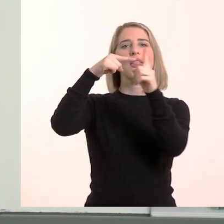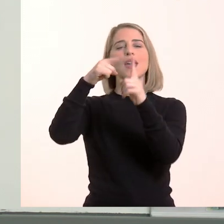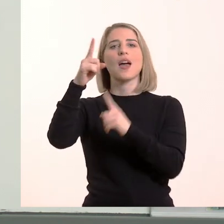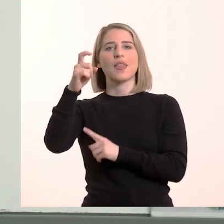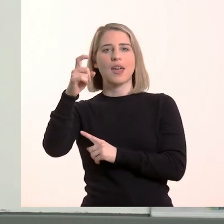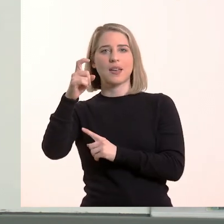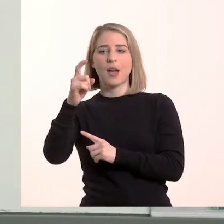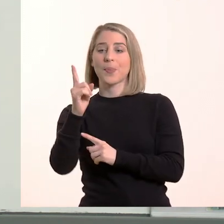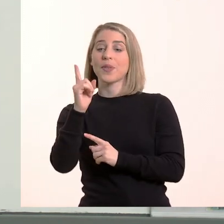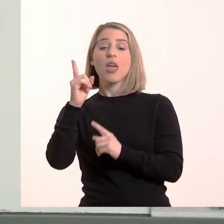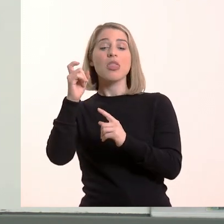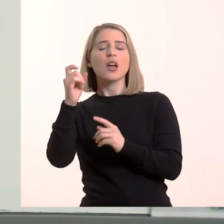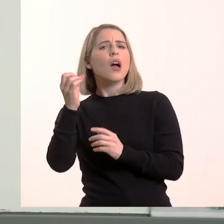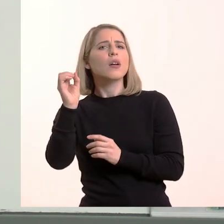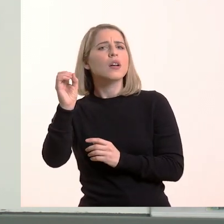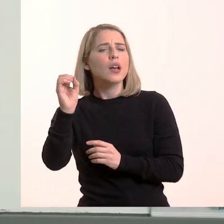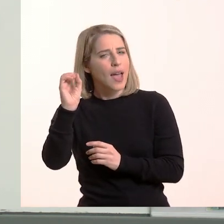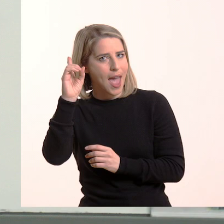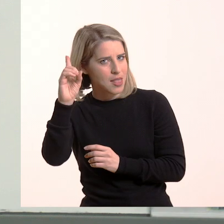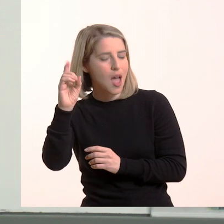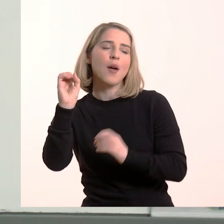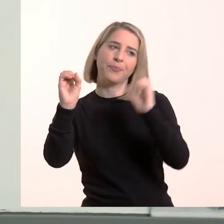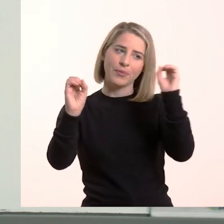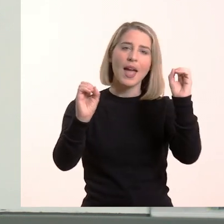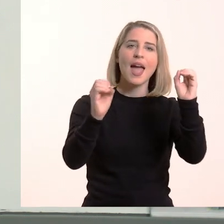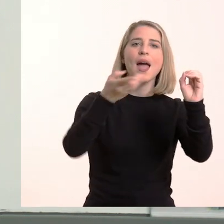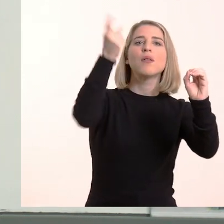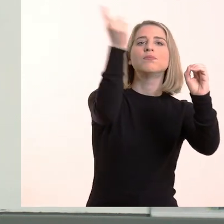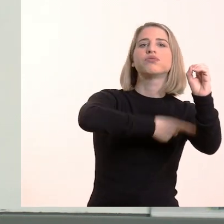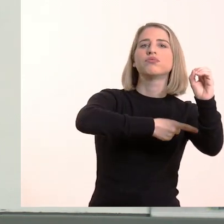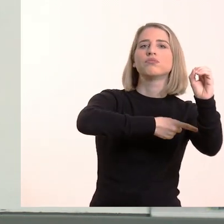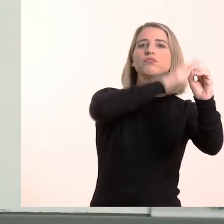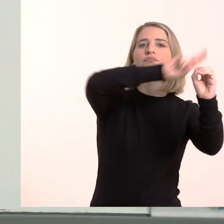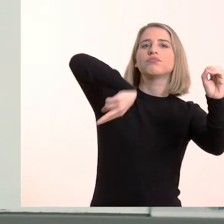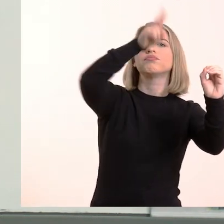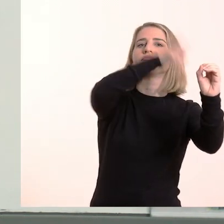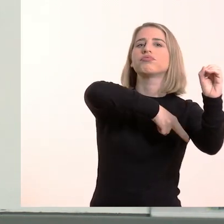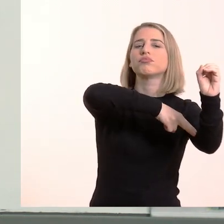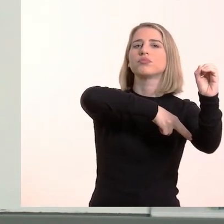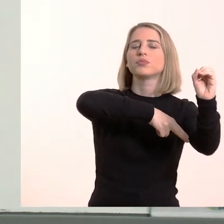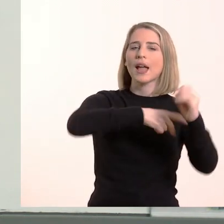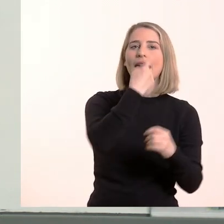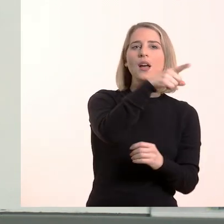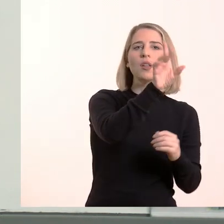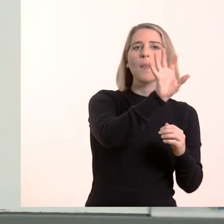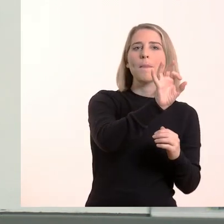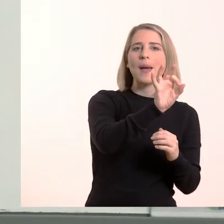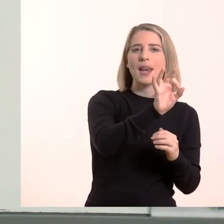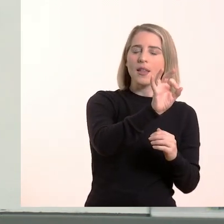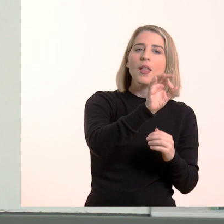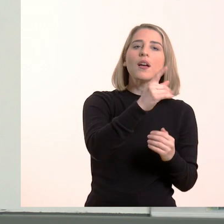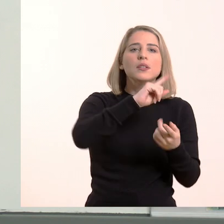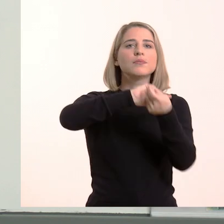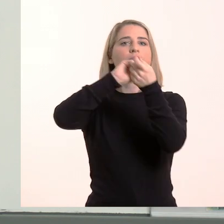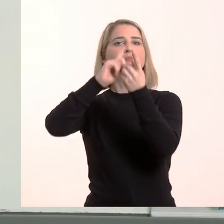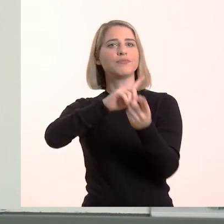Ένα μηδενικό έχει το 10, άρα ένα μηδενικό θα αφαιρέσουμε και από το 150. Το σβήνω για να το βλέπετε καλύτερα. Άρα, 15